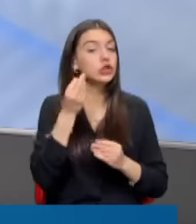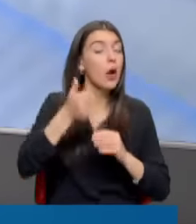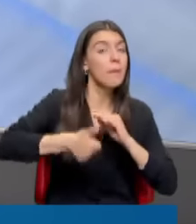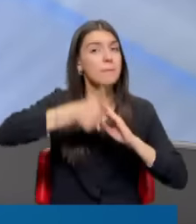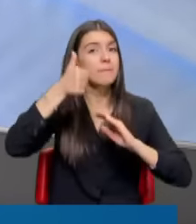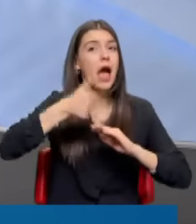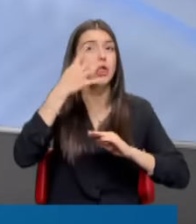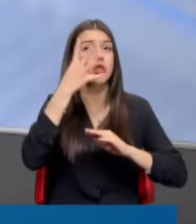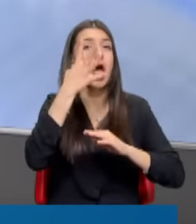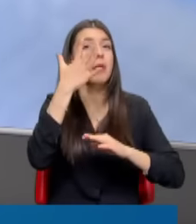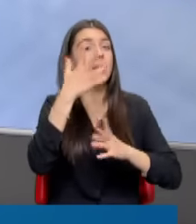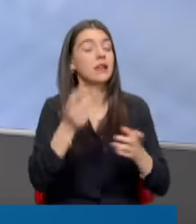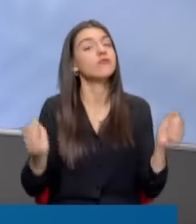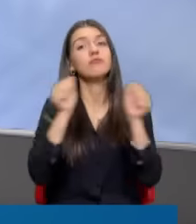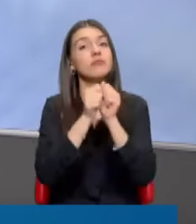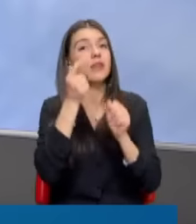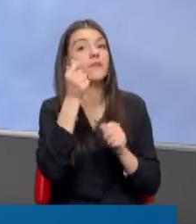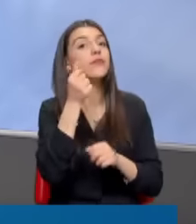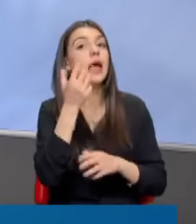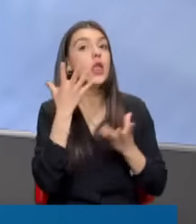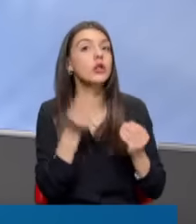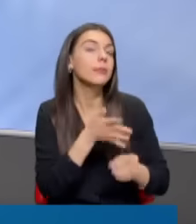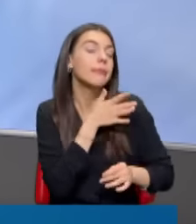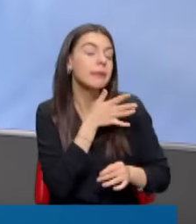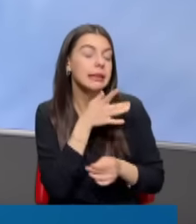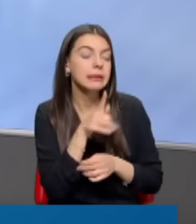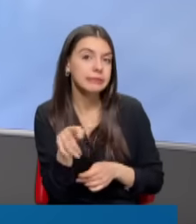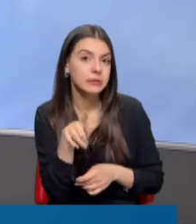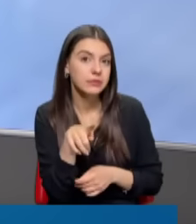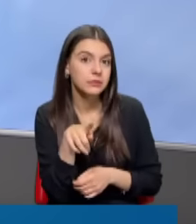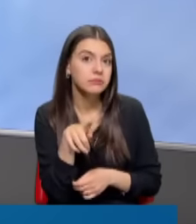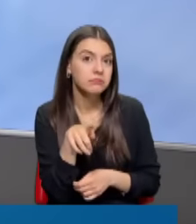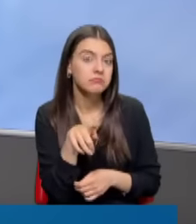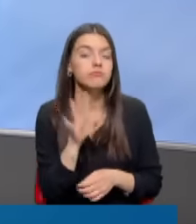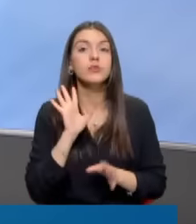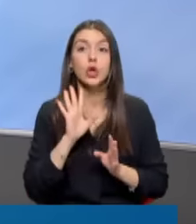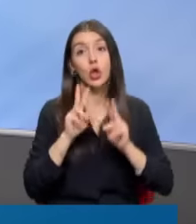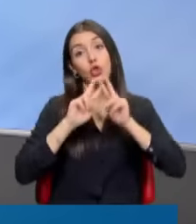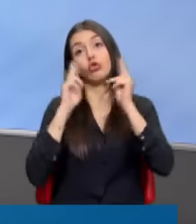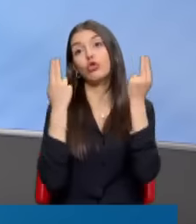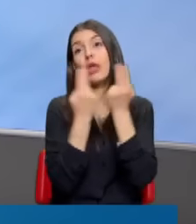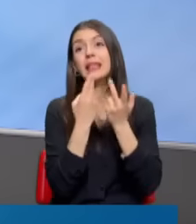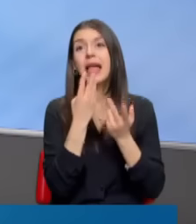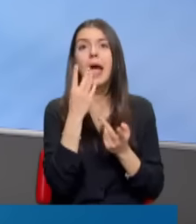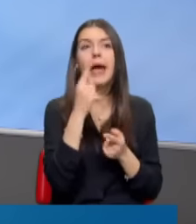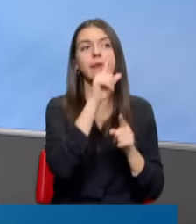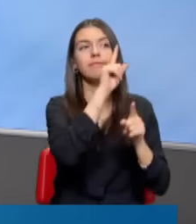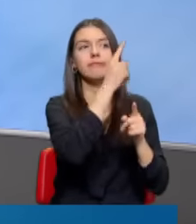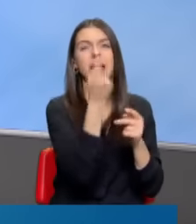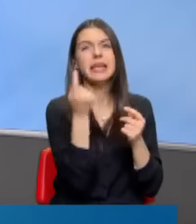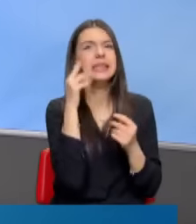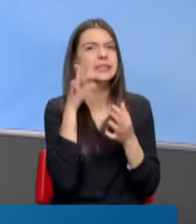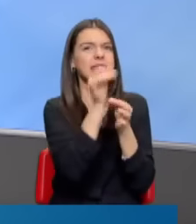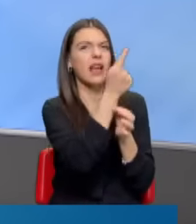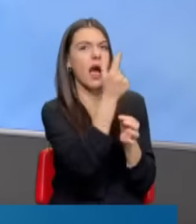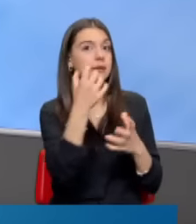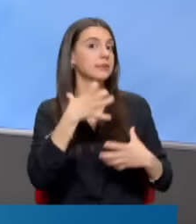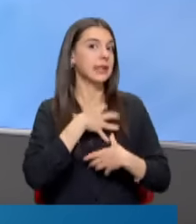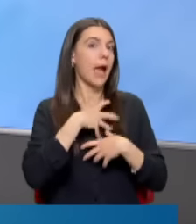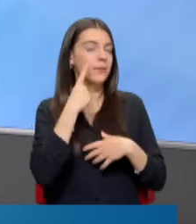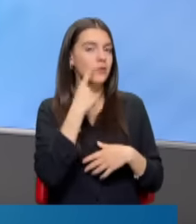pahalısı, bunun 4-5 katı fiyatı olduğunu bildiğimiz, yine böyle dünyada sayılı insanda olduğunu bu